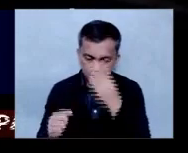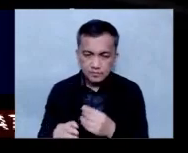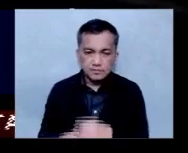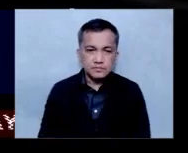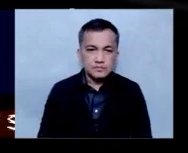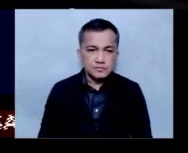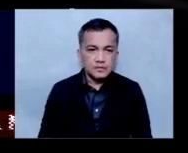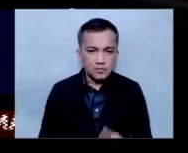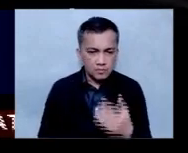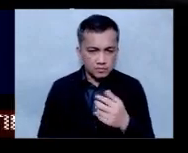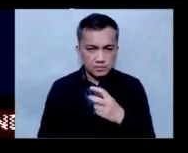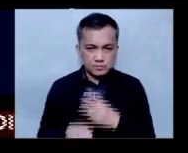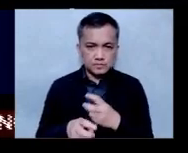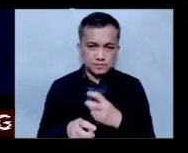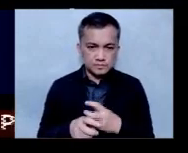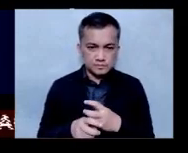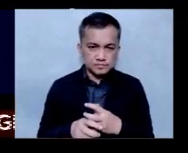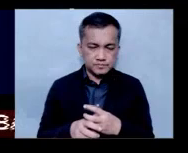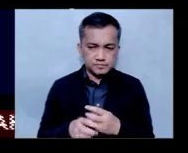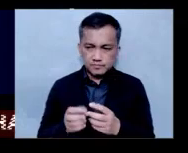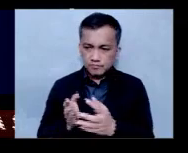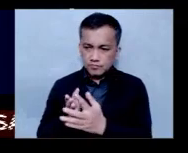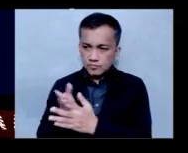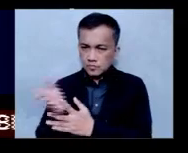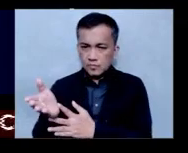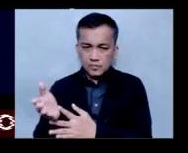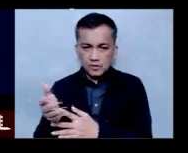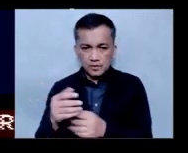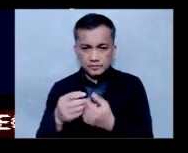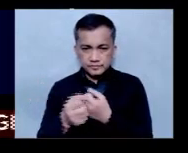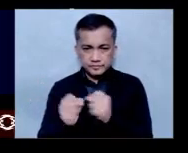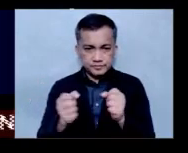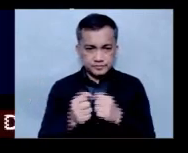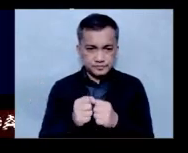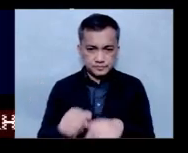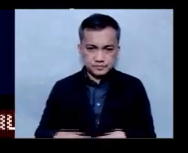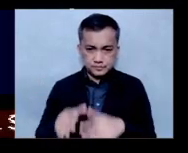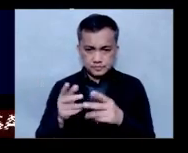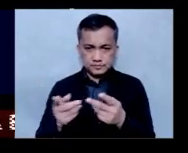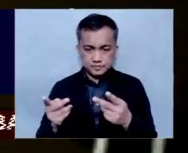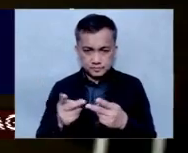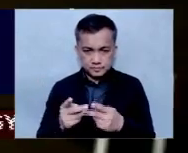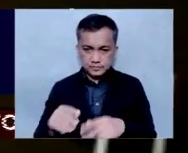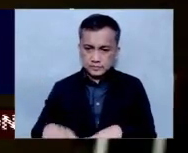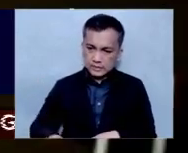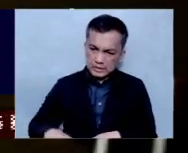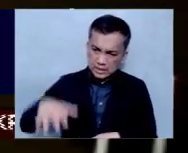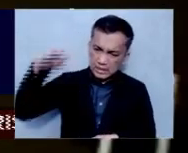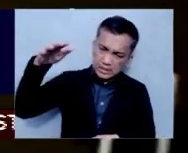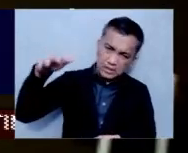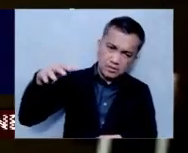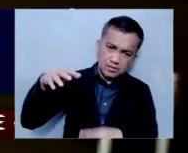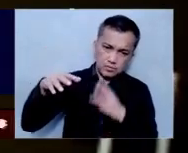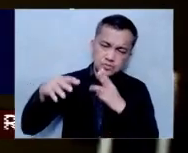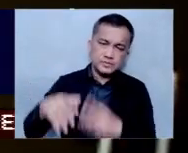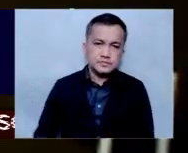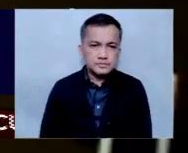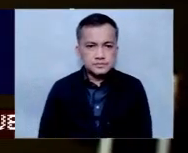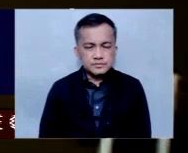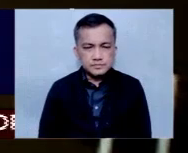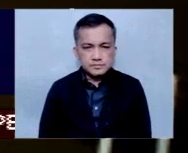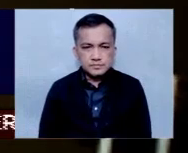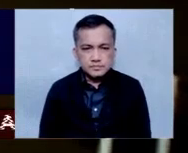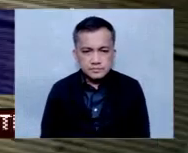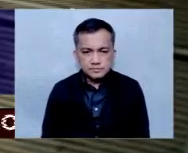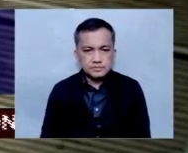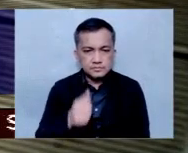Mean, pahirapan din yung pag-penetrate ng mga rescuer sa mga binahang lugar kasi nga sobrang taas ng tubig. Kaya yung iba,